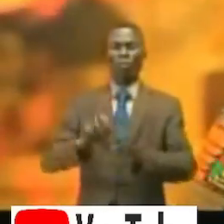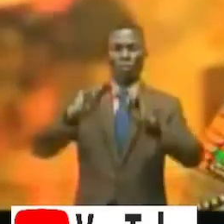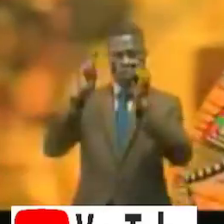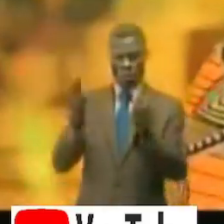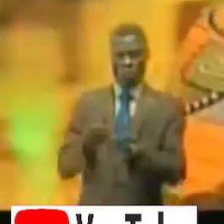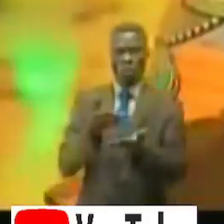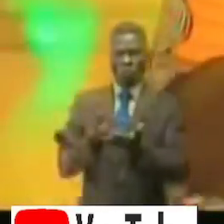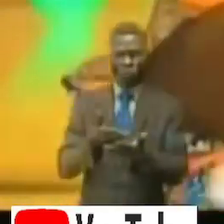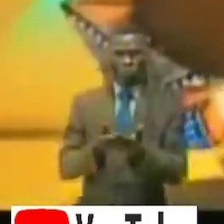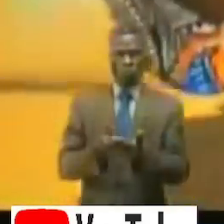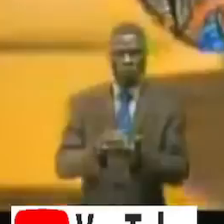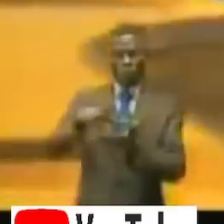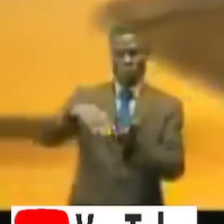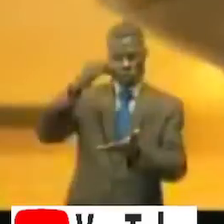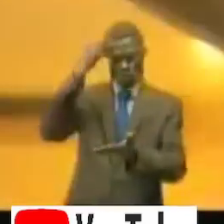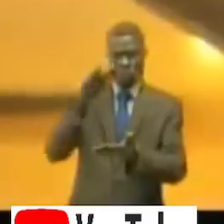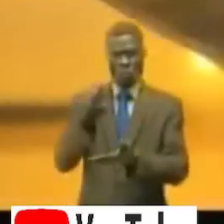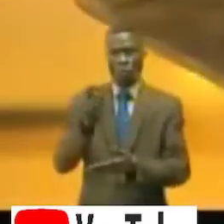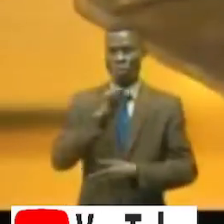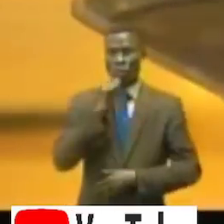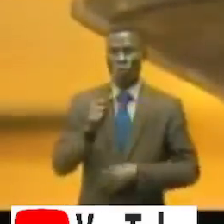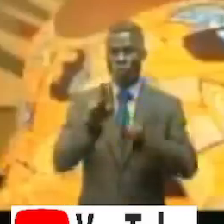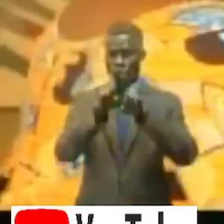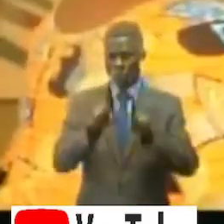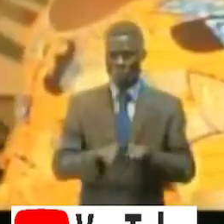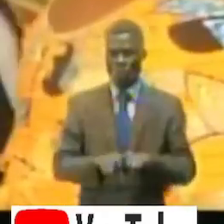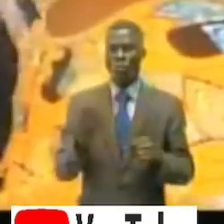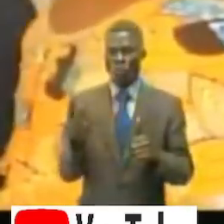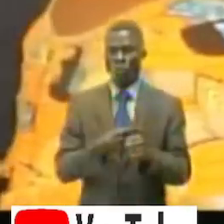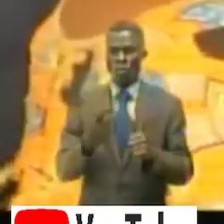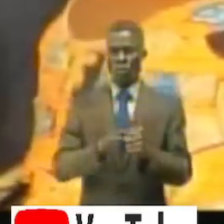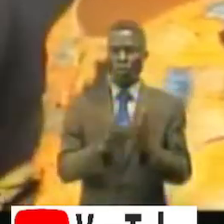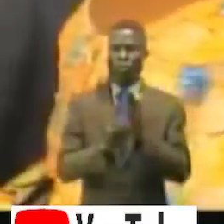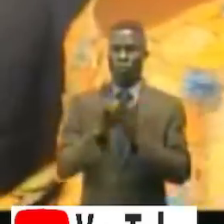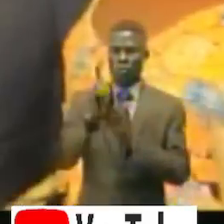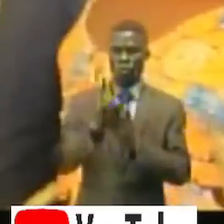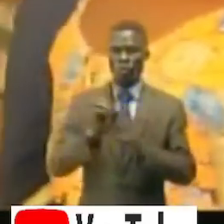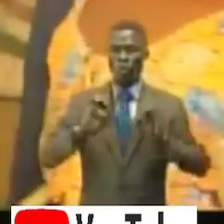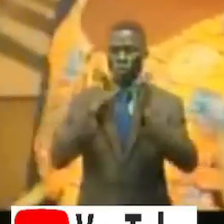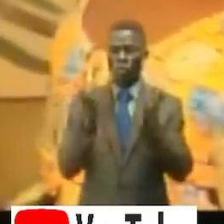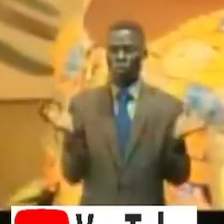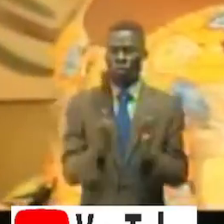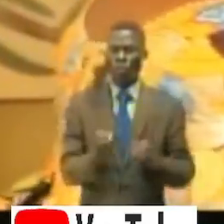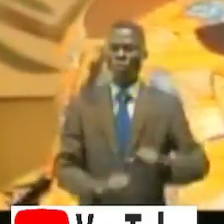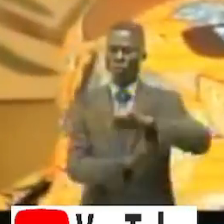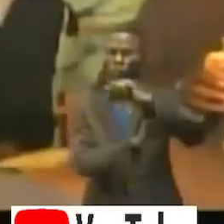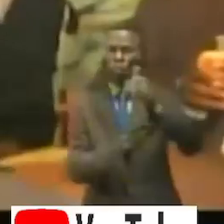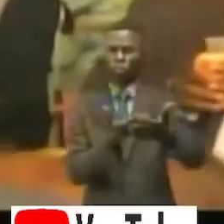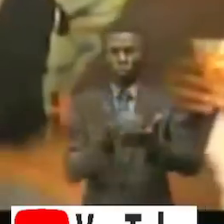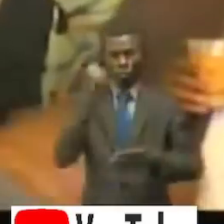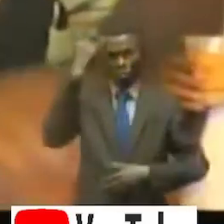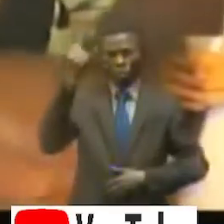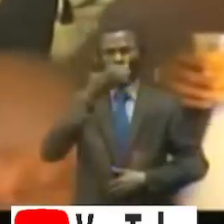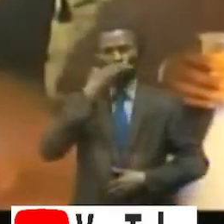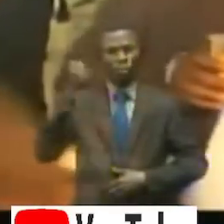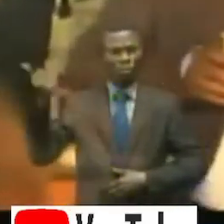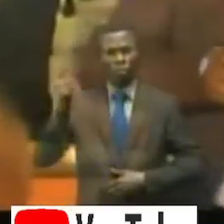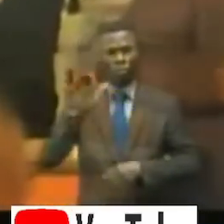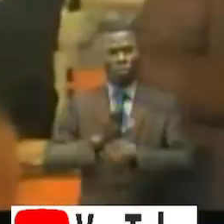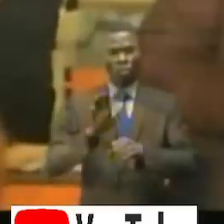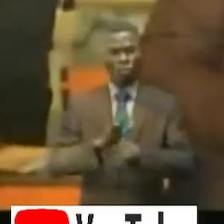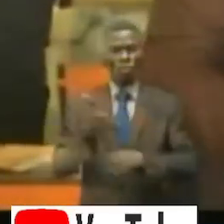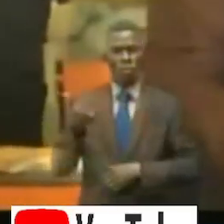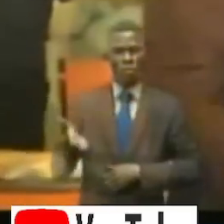non seulement de recueillir des fonds, mais surtout de booster les petits entrepreneurs locaux. Initiative saluée par ces